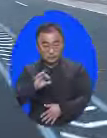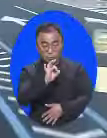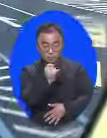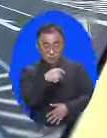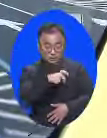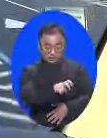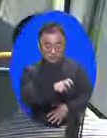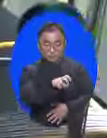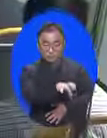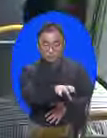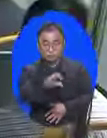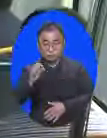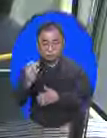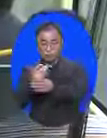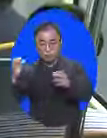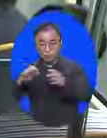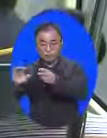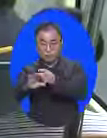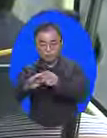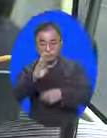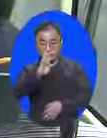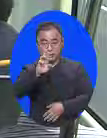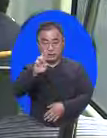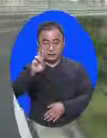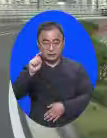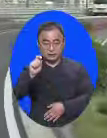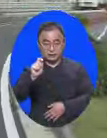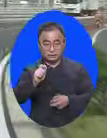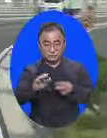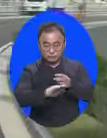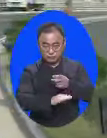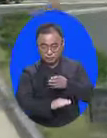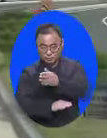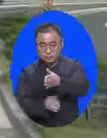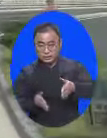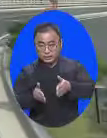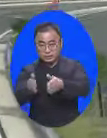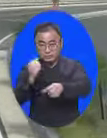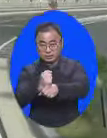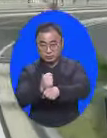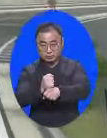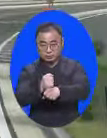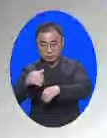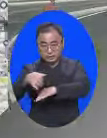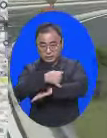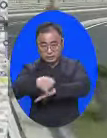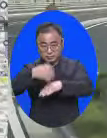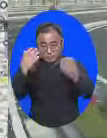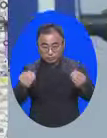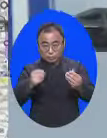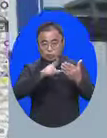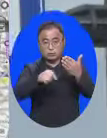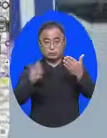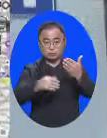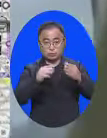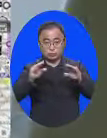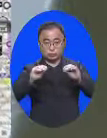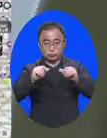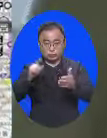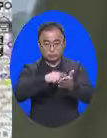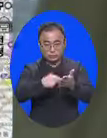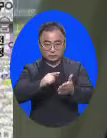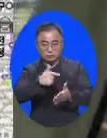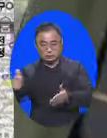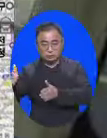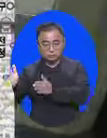대전시가 외삼 유성복합터미널 BRT 연결도로 건설공사 기본과 실시 설계를 마무리하고 9월부터 토지보상